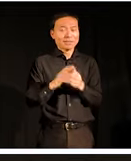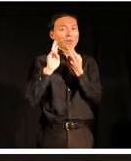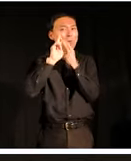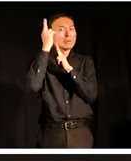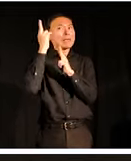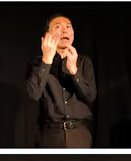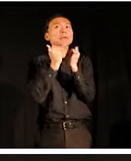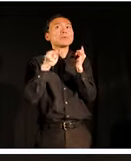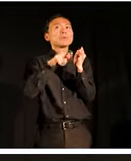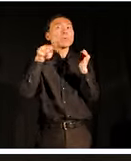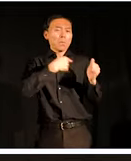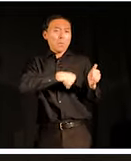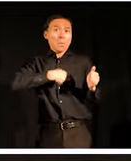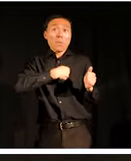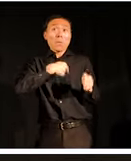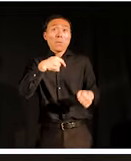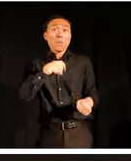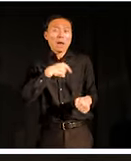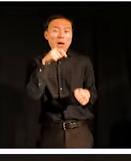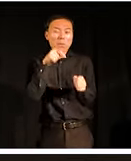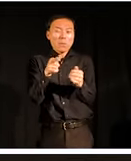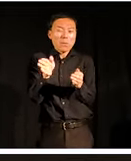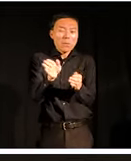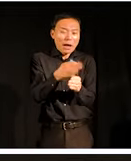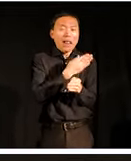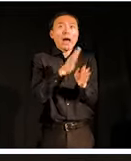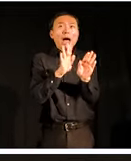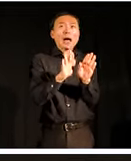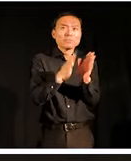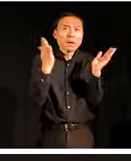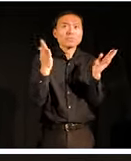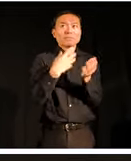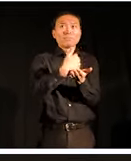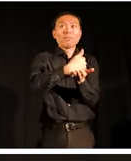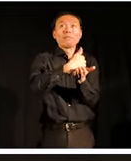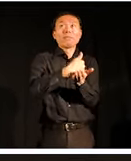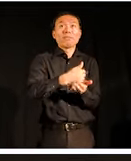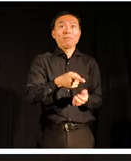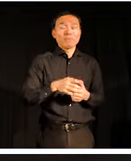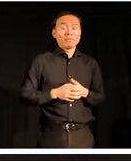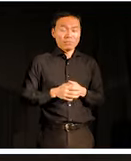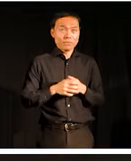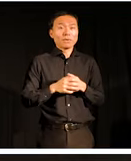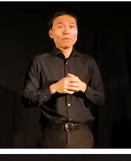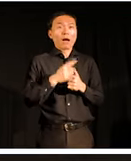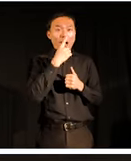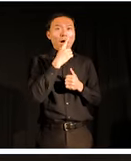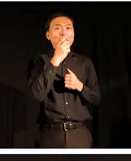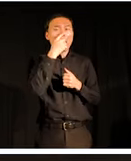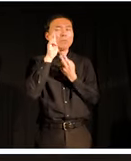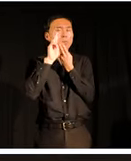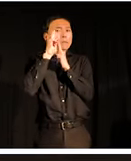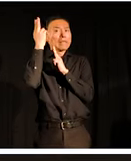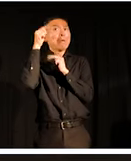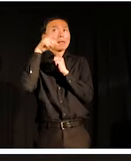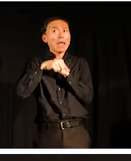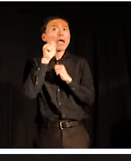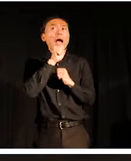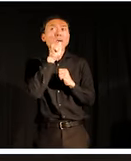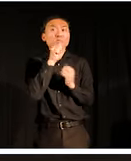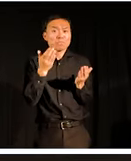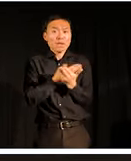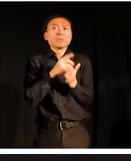がここから始まったんだとそれ僕は沖縄であおかしなるならばこれ